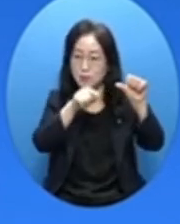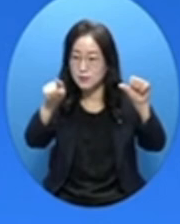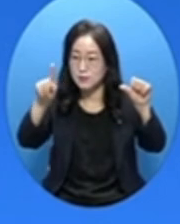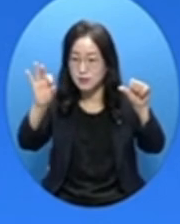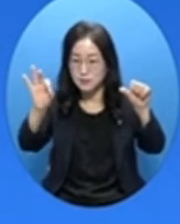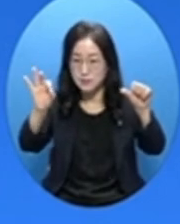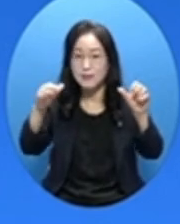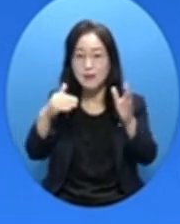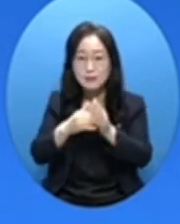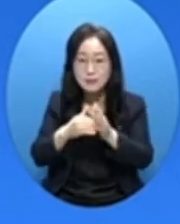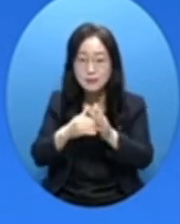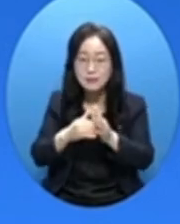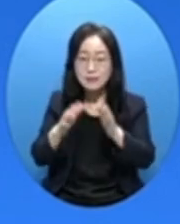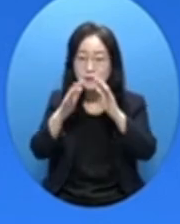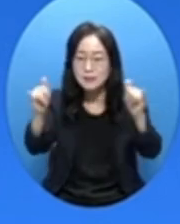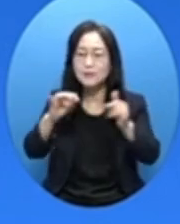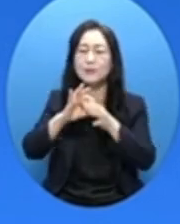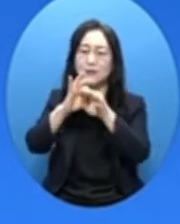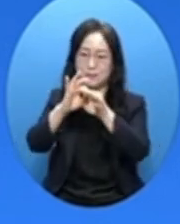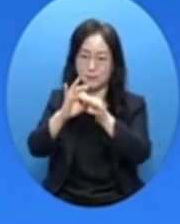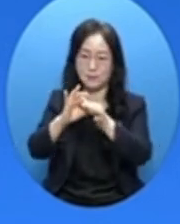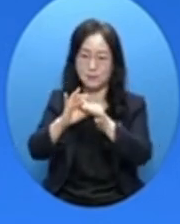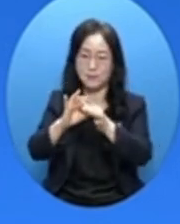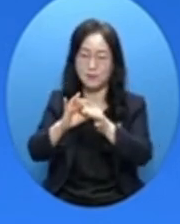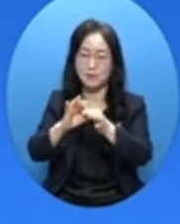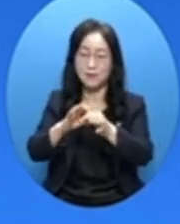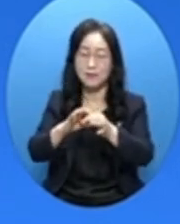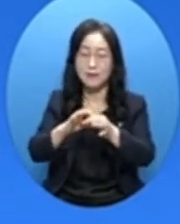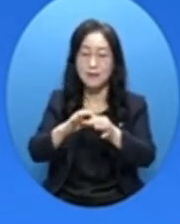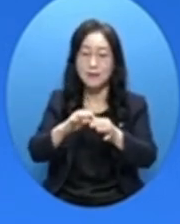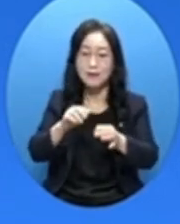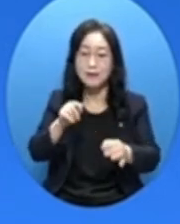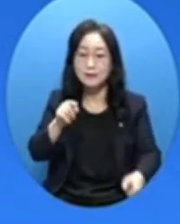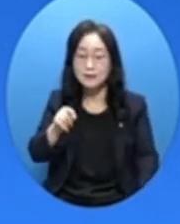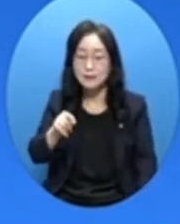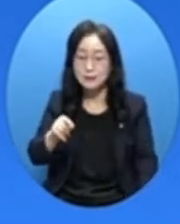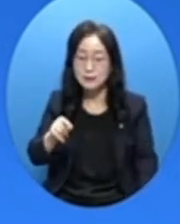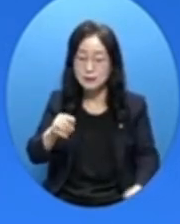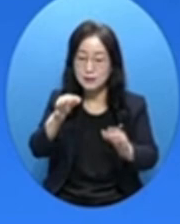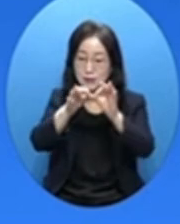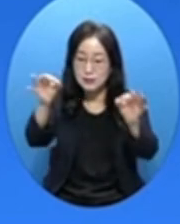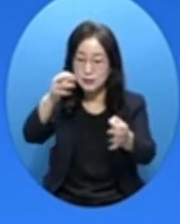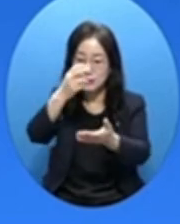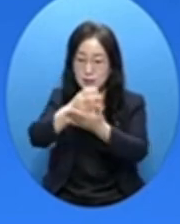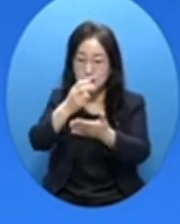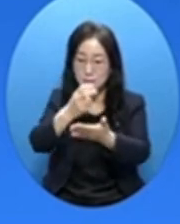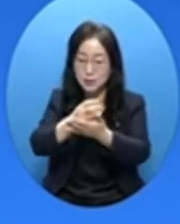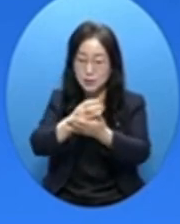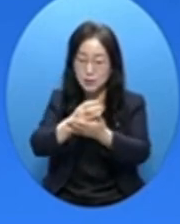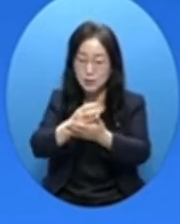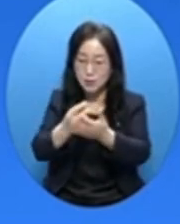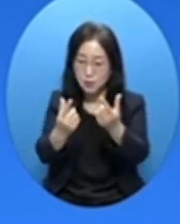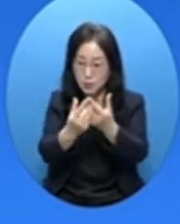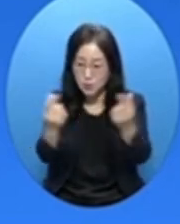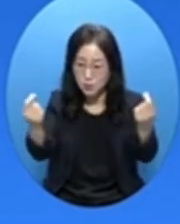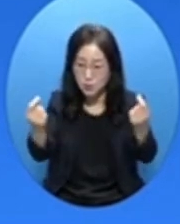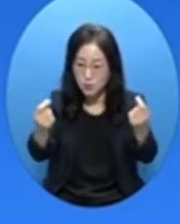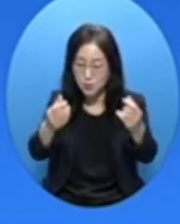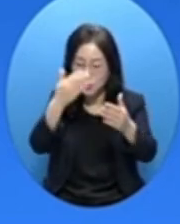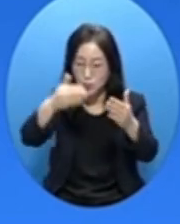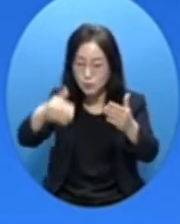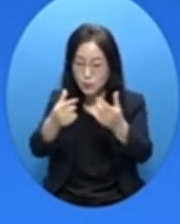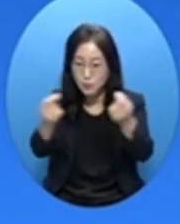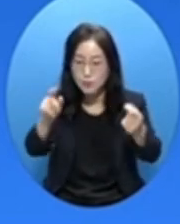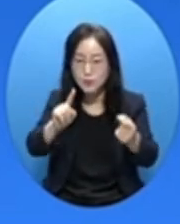10계명까지는 사람에 대한 계명입니다. 이 십계명의 공통 분모는 사랑입니다.